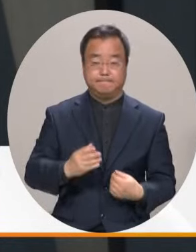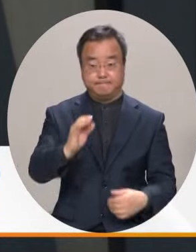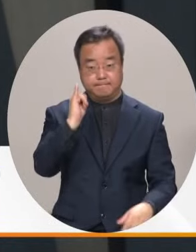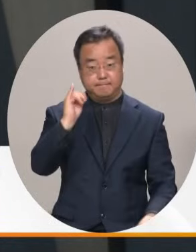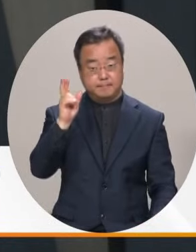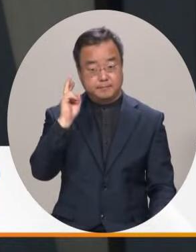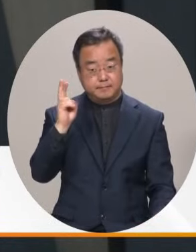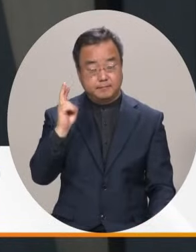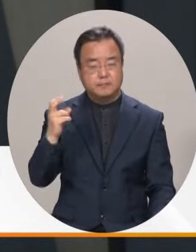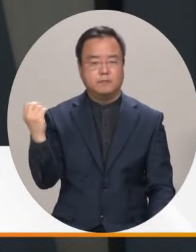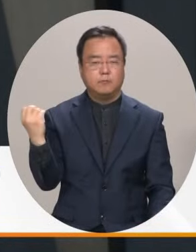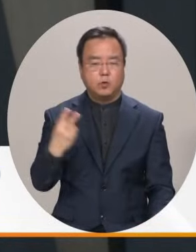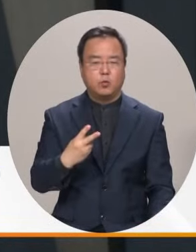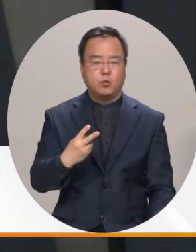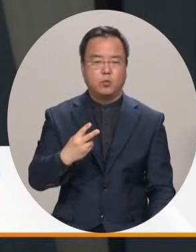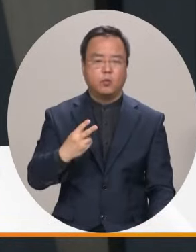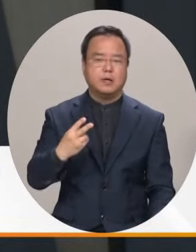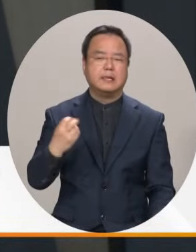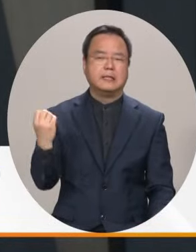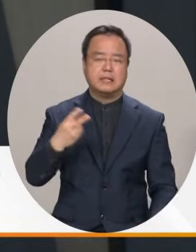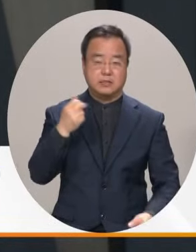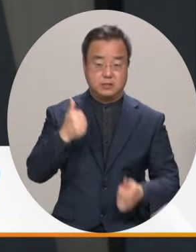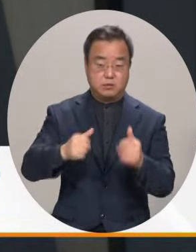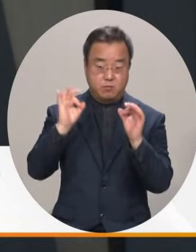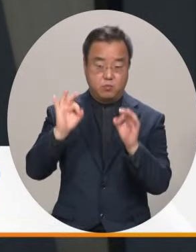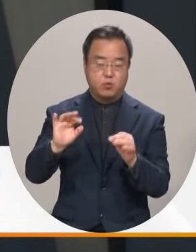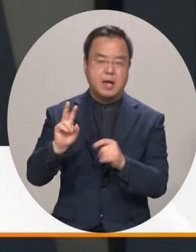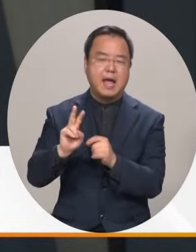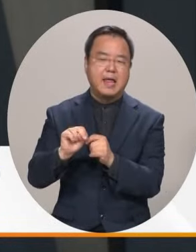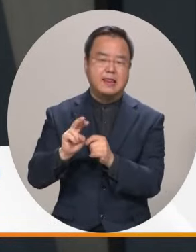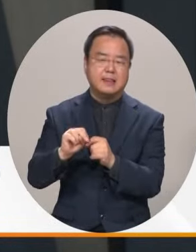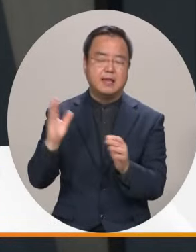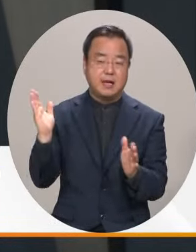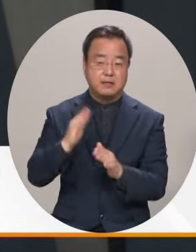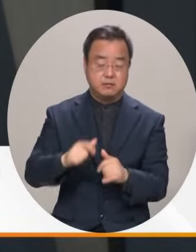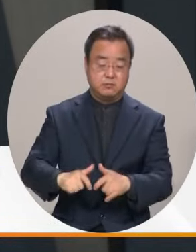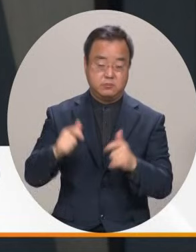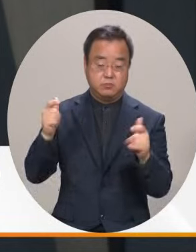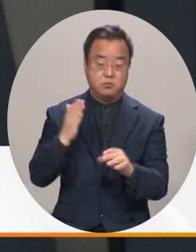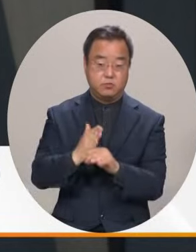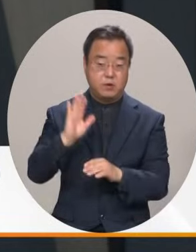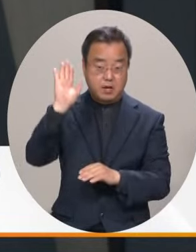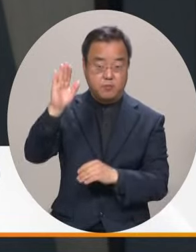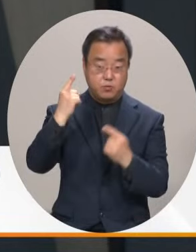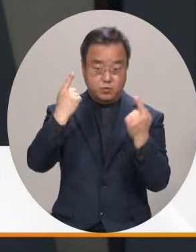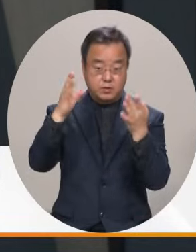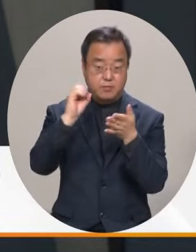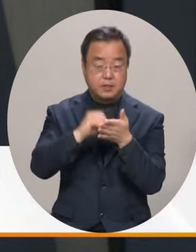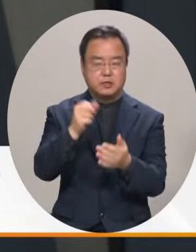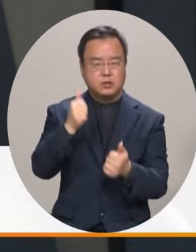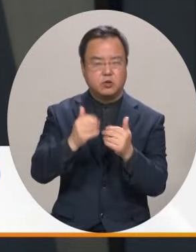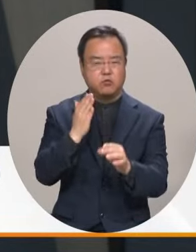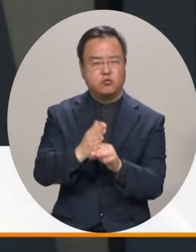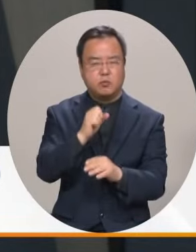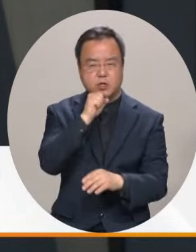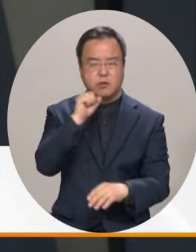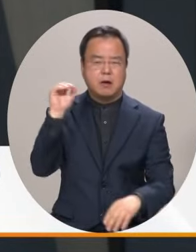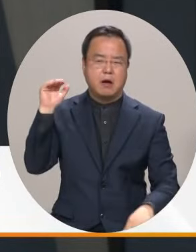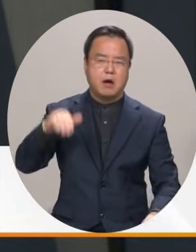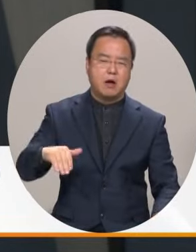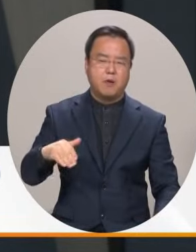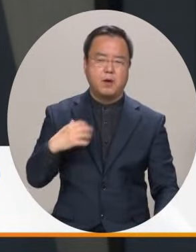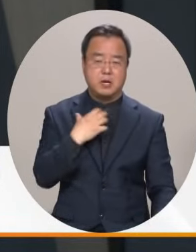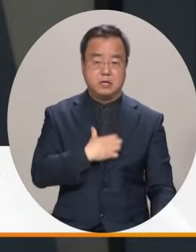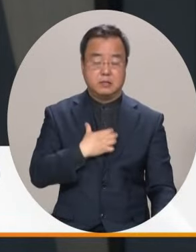또 수생들이 늘 것이라고 예상해서 실제 수능 때는 성적이 더 떨어질까 봐 걱정하는 마음도 이해할 수